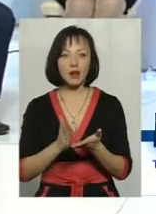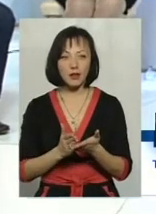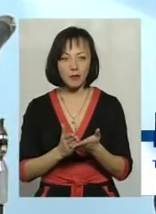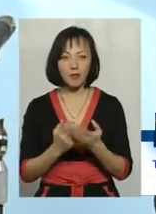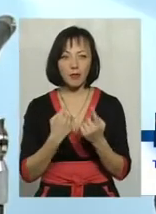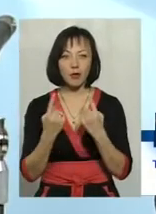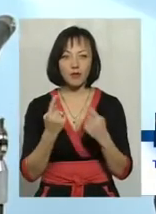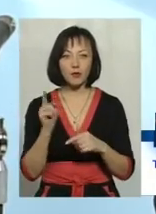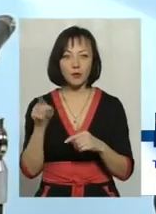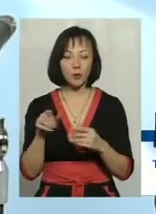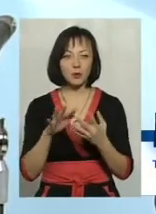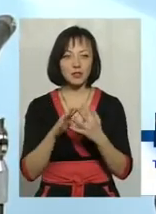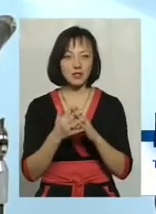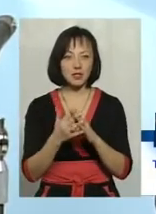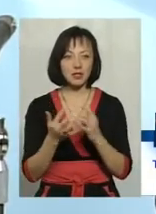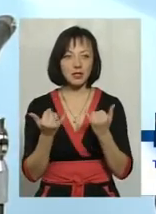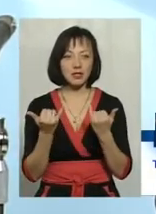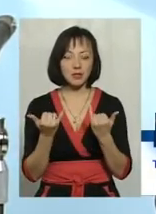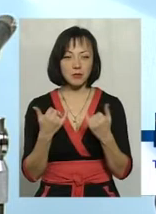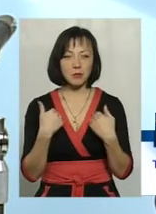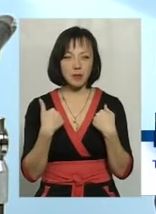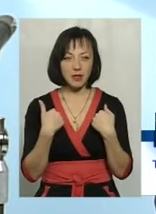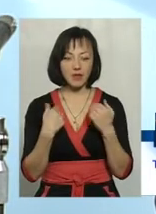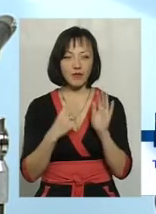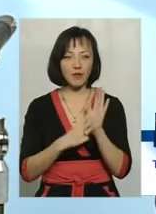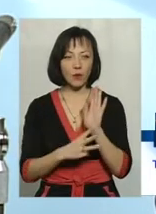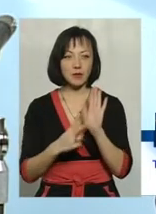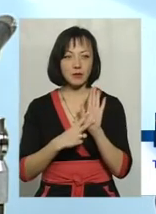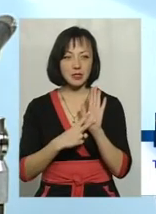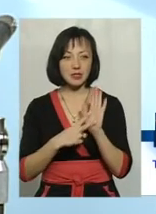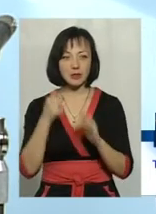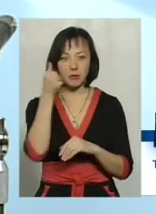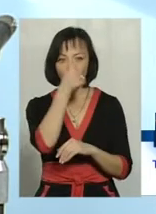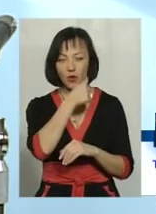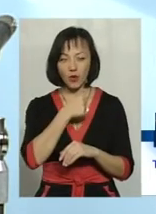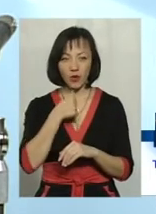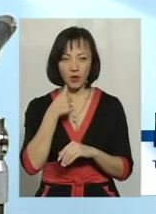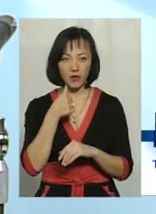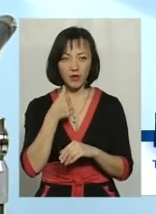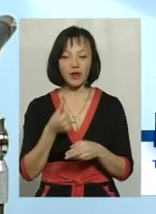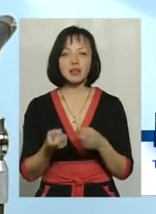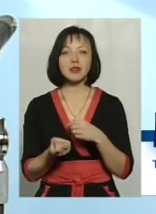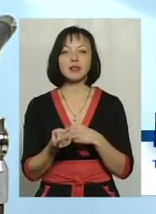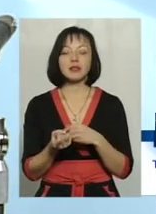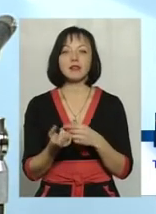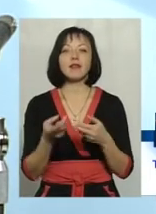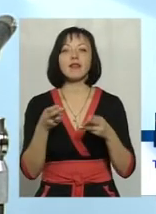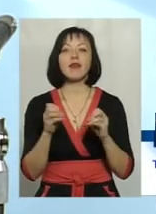тому селі мені 87 років. І де я маю взяти